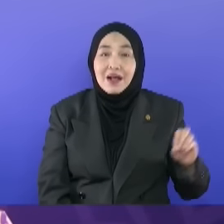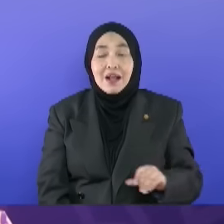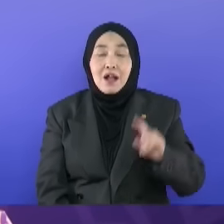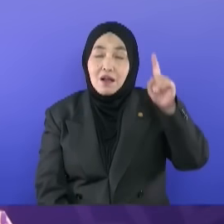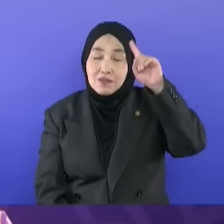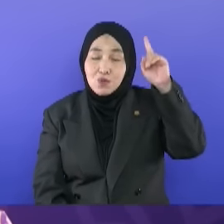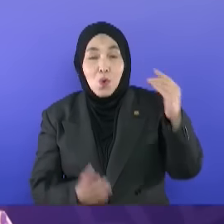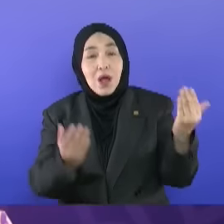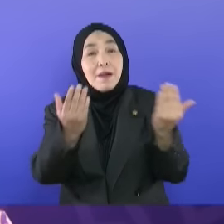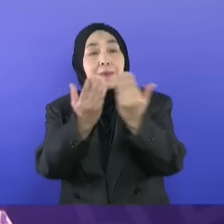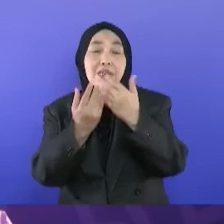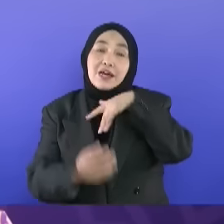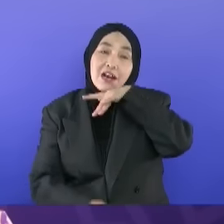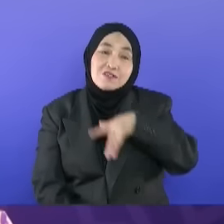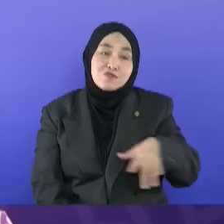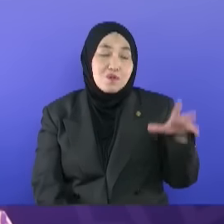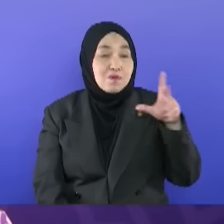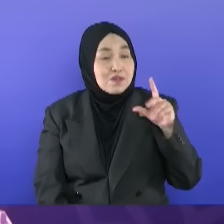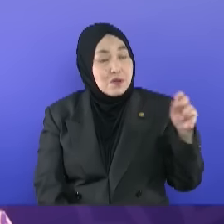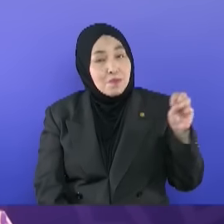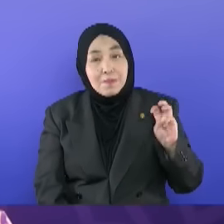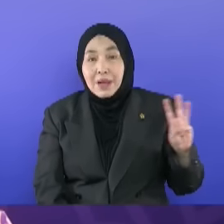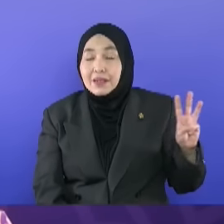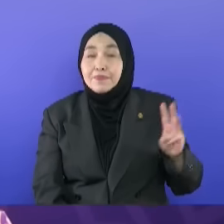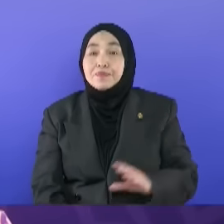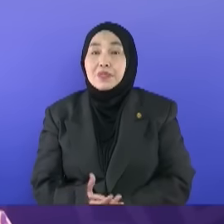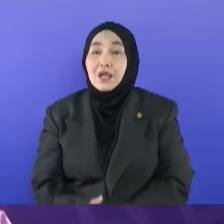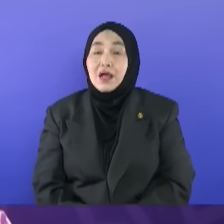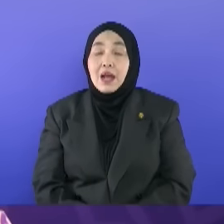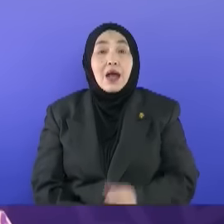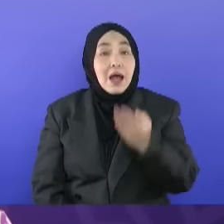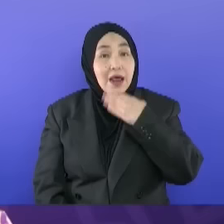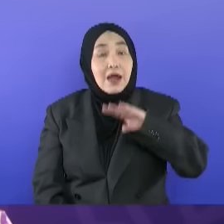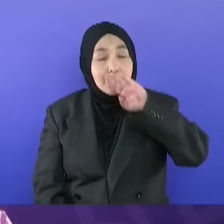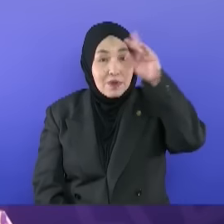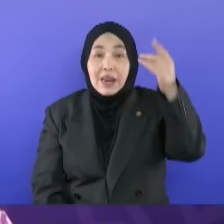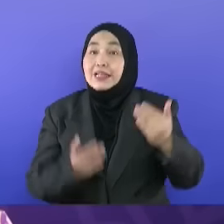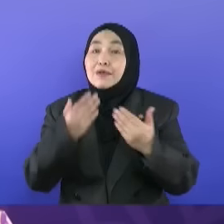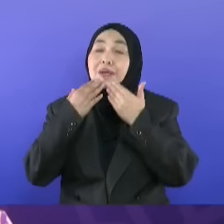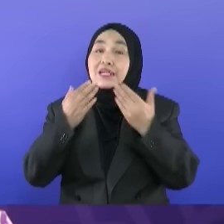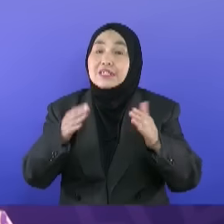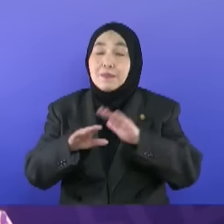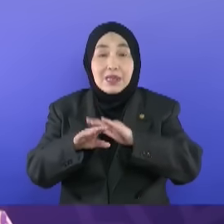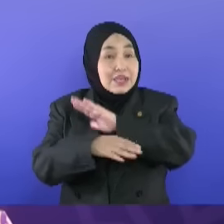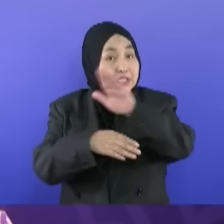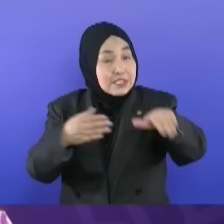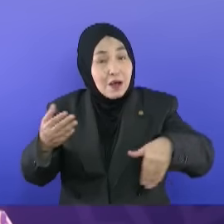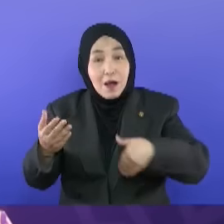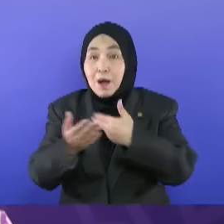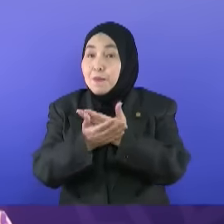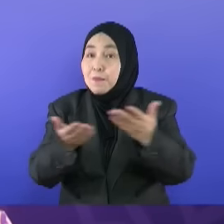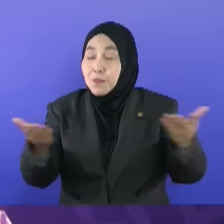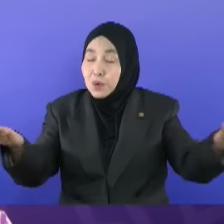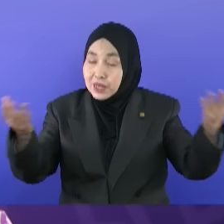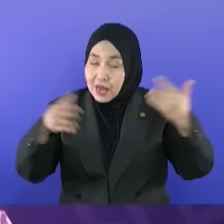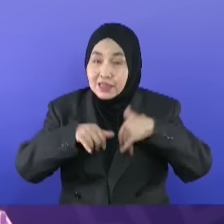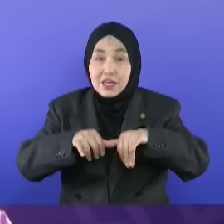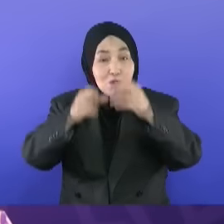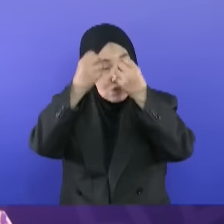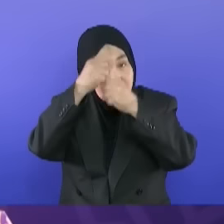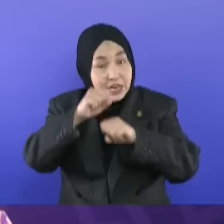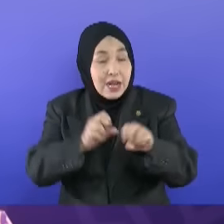Allahumma salli ala sayyidina muhammad wa ala ali sayyidina Muhammad. Alhamdulillah. Terima kasih kepada semua penonton-penonton seterusia dalam